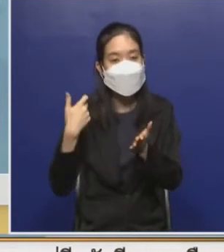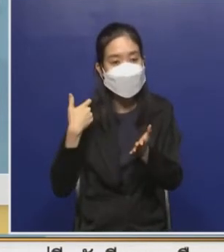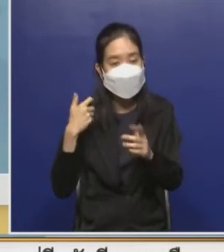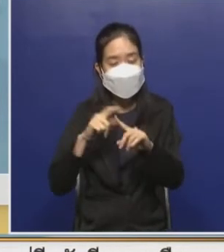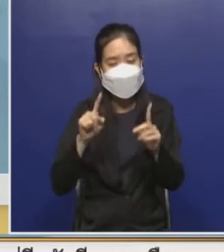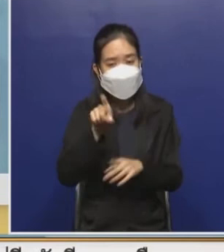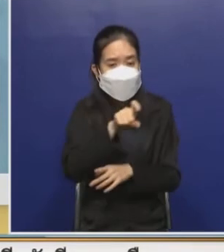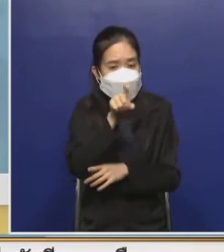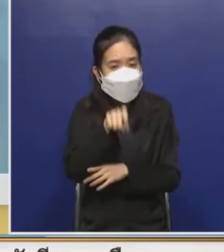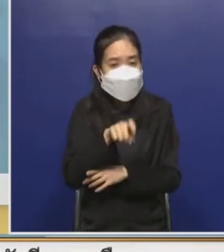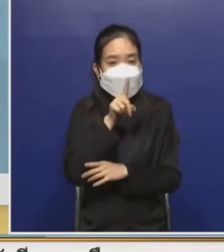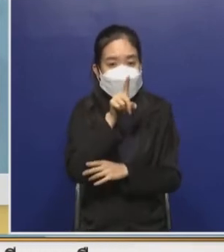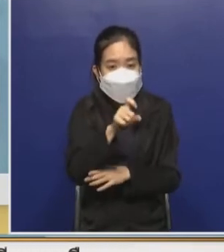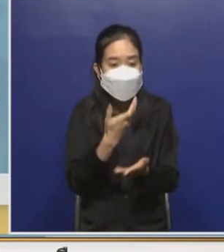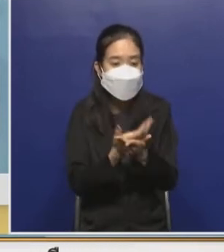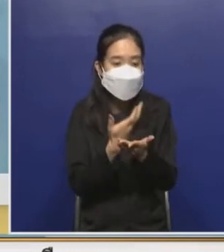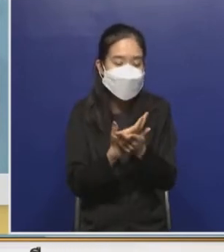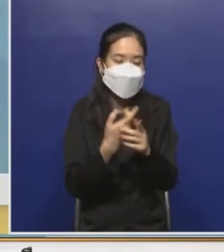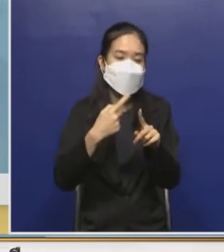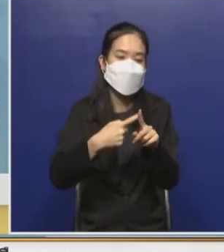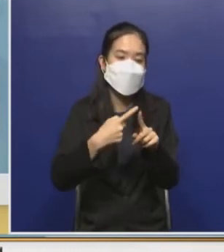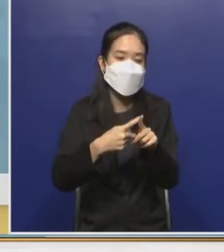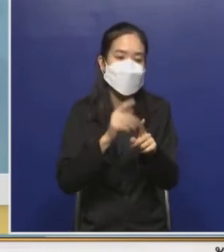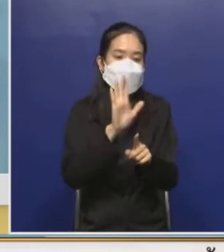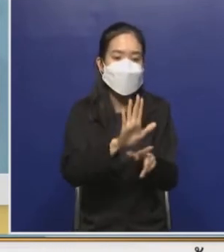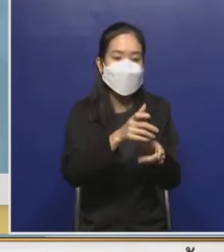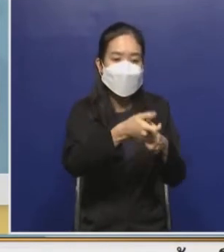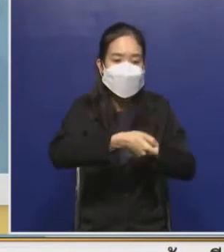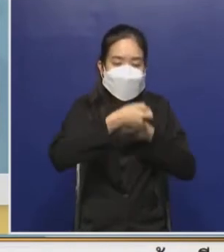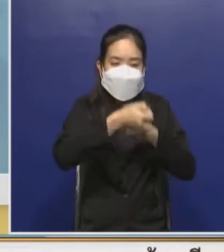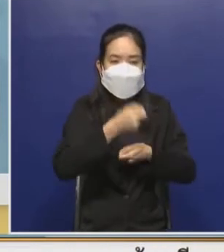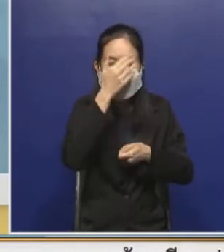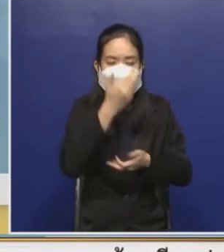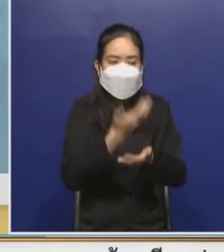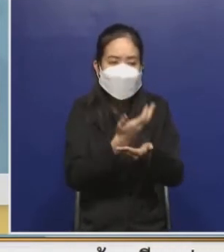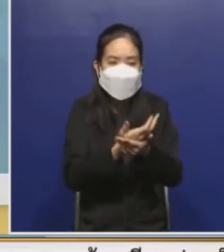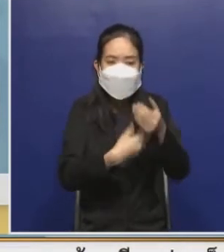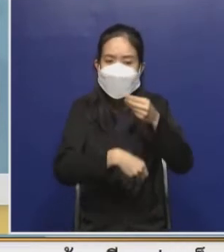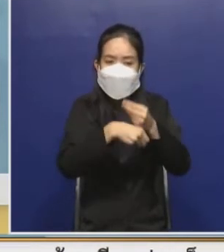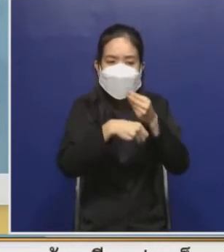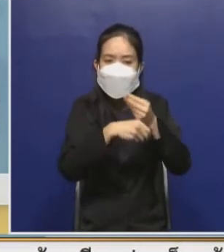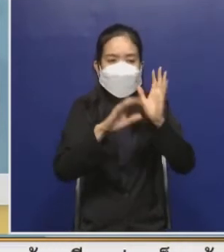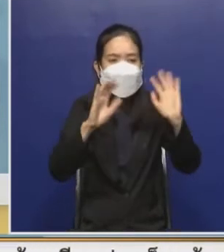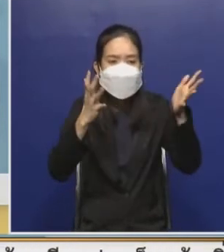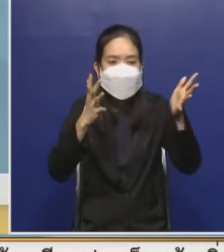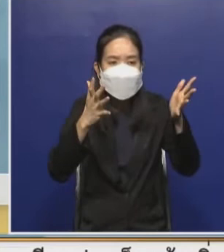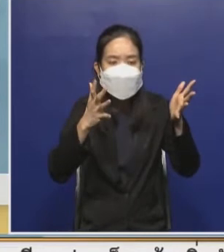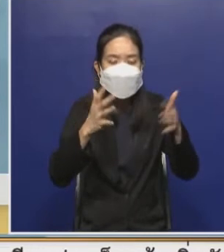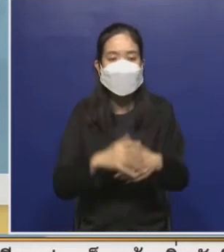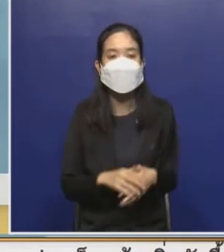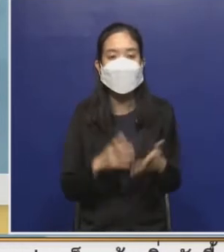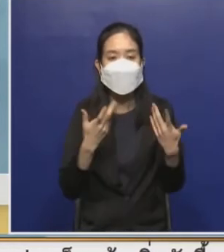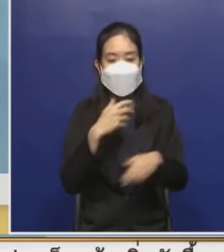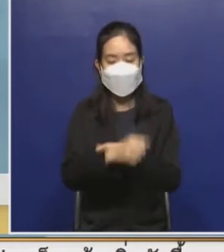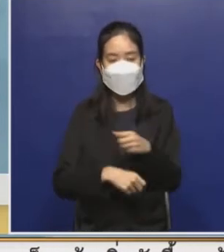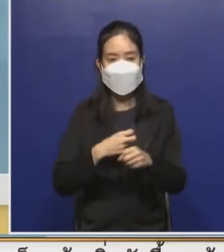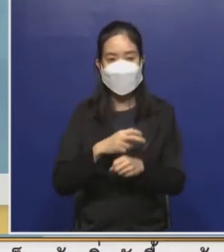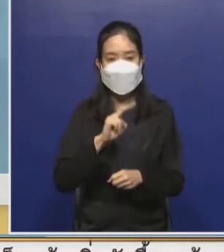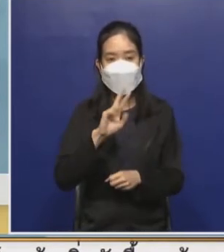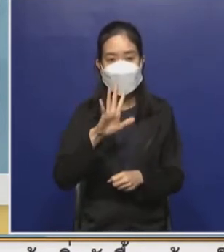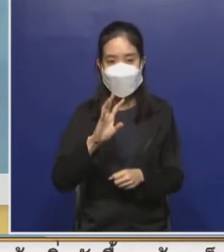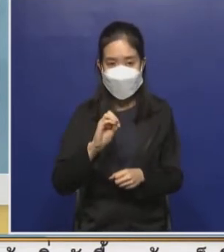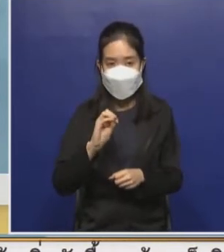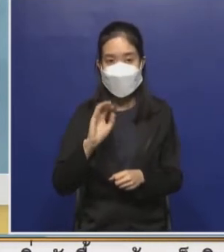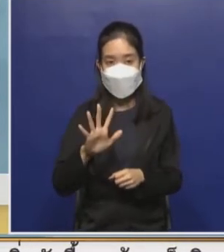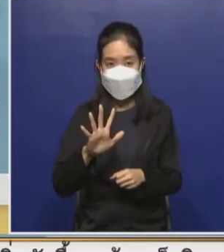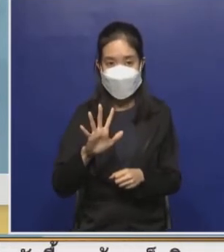าทำไมรายได้ของเกษตกรจึไม่เพ่มข้นจากโงการเห่านั้เลยและใปี 2065 กระสว